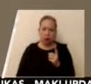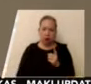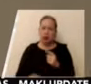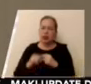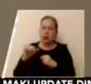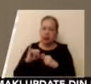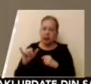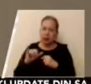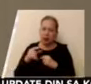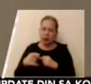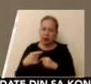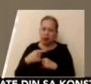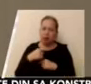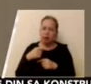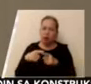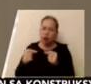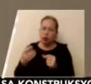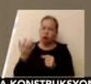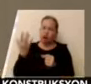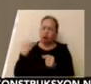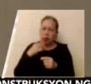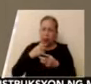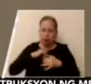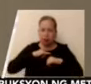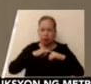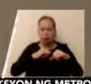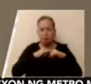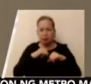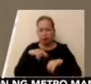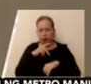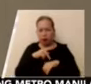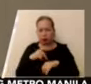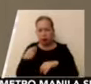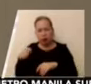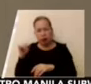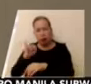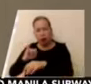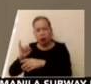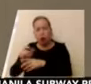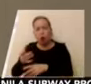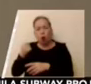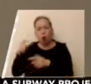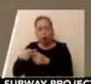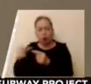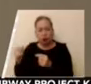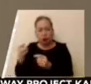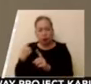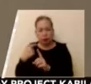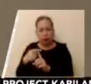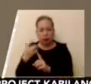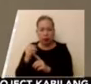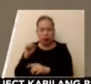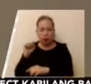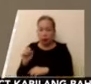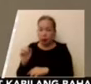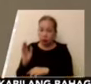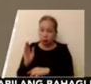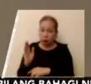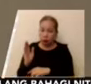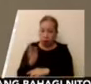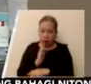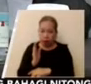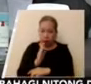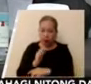receiving from China in Senkaku Islands and other southwest part of Japan. So in short, we are in the same